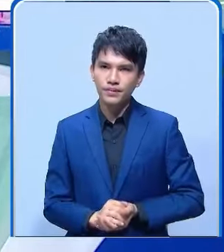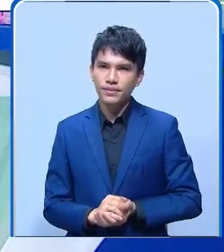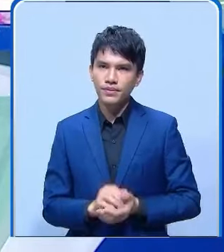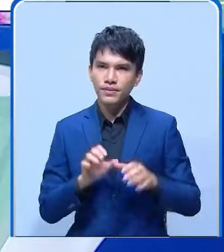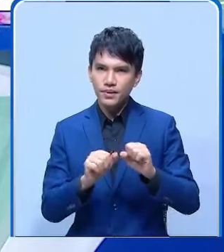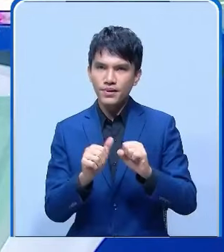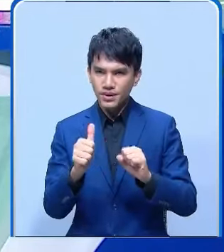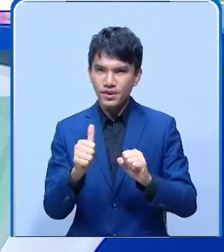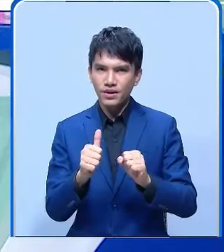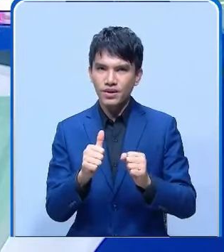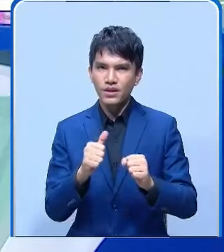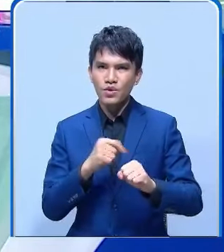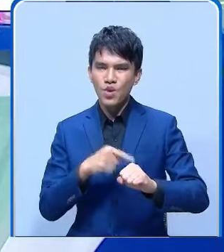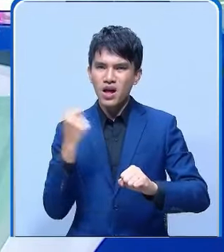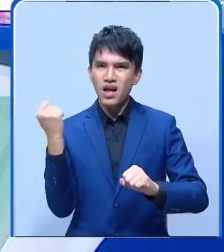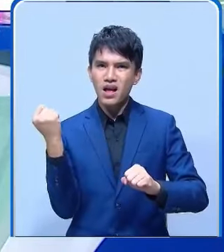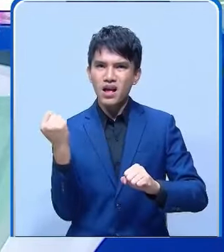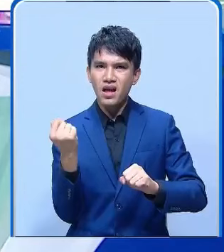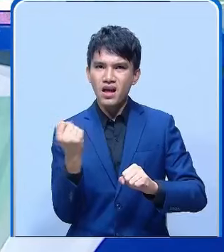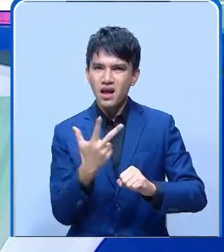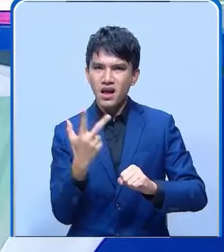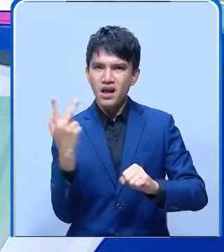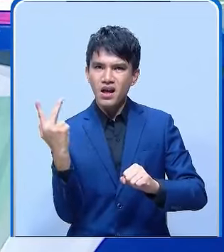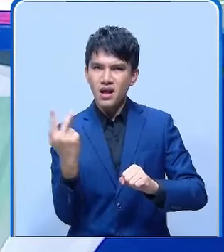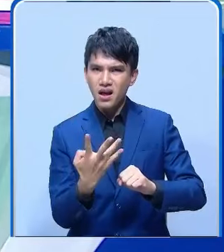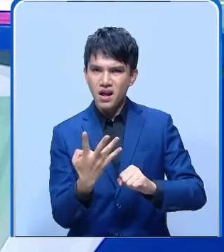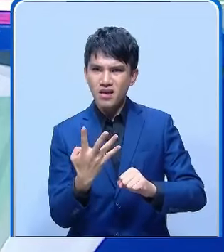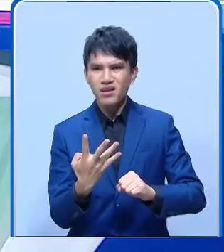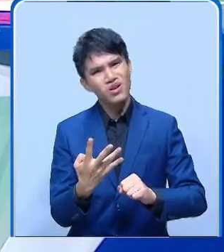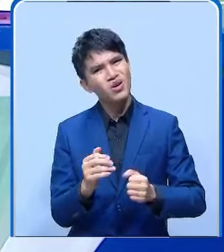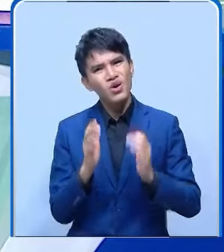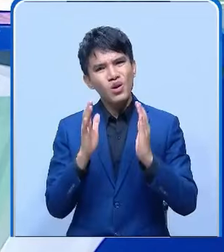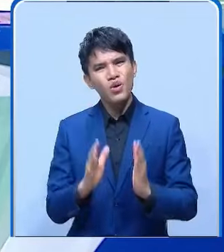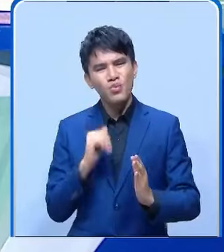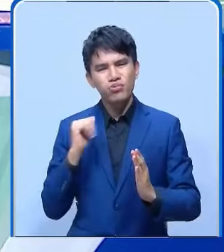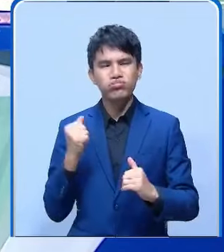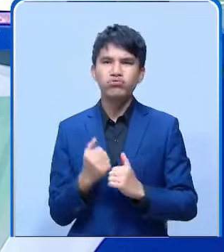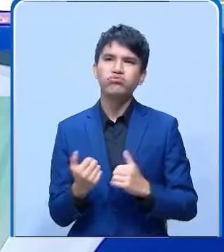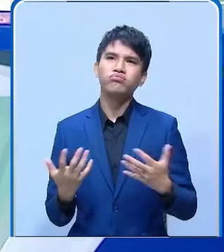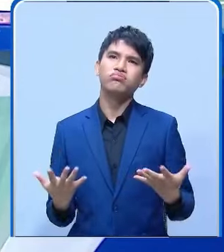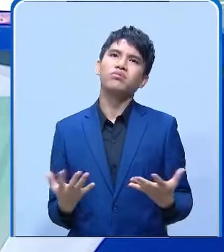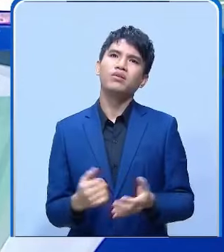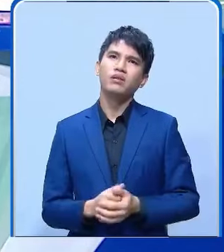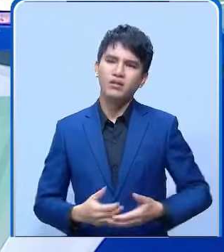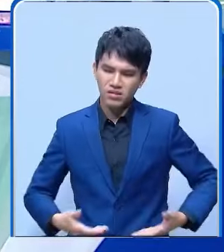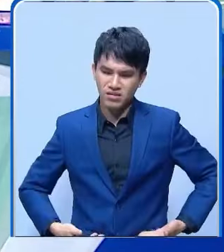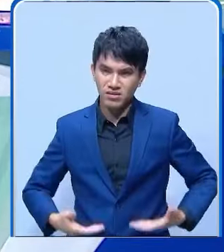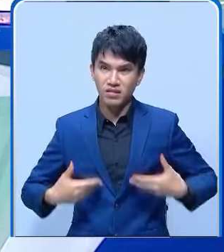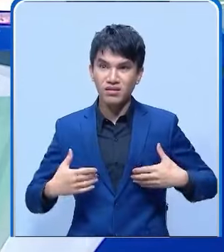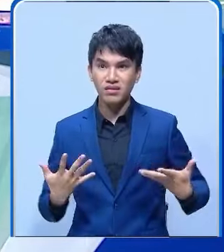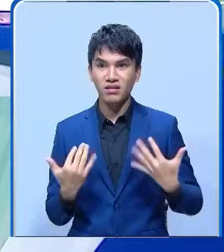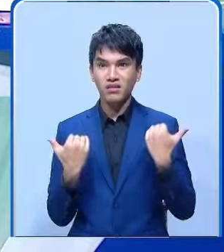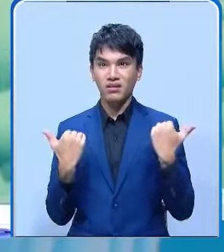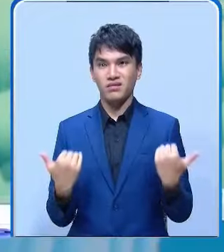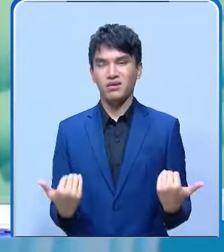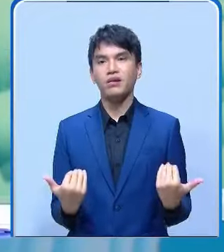เดี๋ยว ตีสามตีสี่ไม่ไปไหนไปเที่ยวป่งแยงอ่ะถูกไหมล่ะมันก็ผิดวิสัยของเด็กธรรมดาสามัญที่จะใช้ชีวิตกันแล้วป่ะ ก็นี่ไงแต่เขาบอกว่